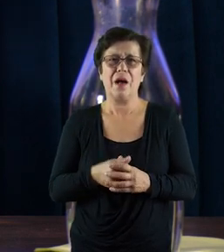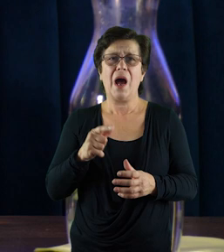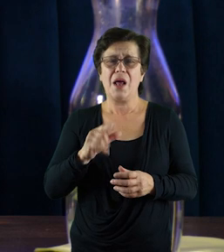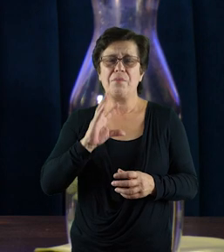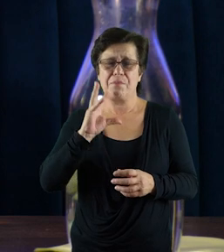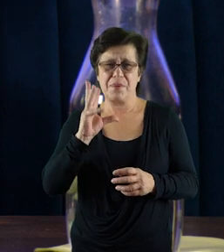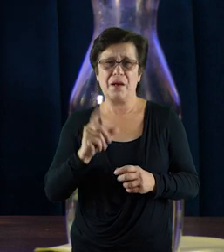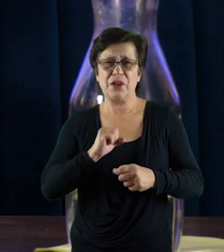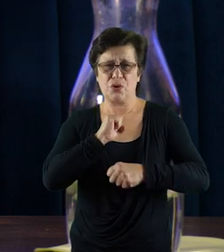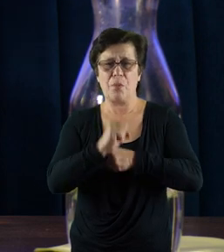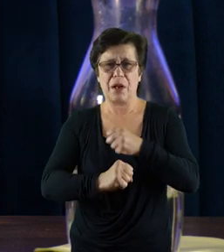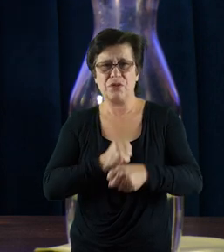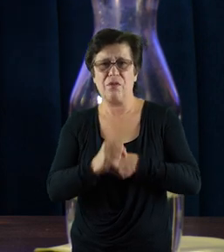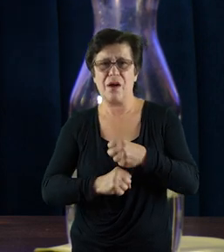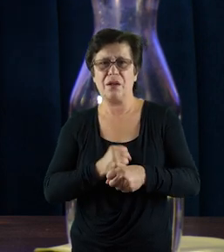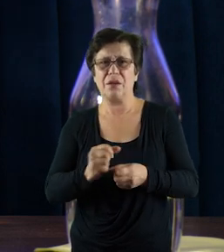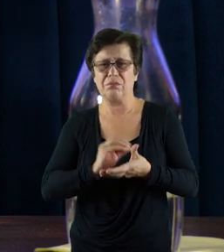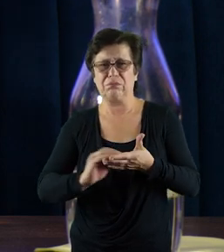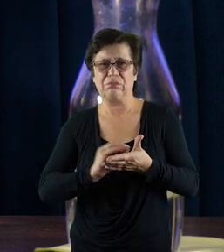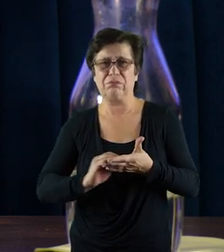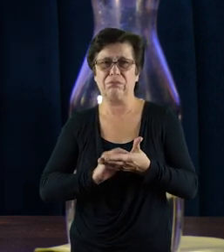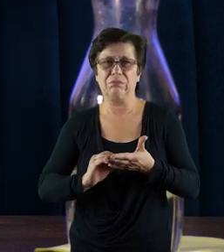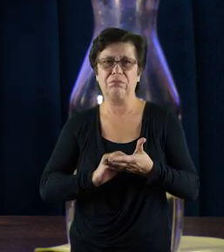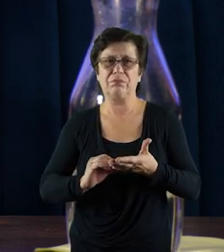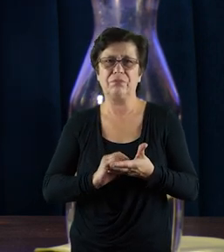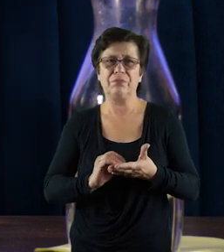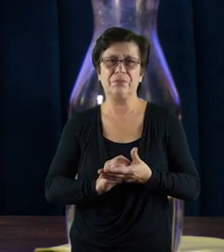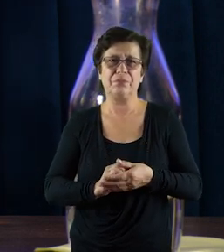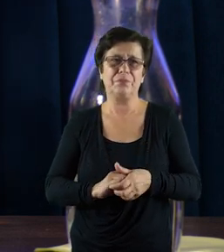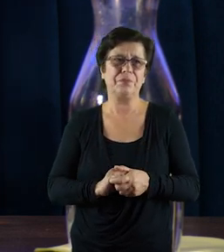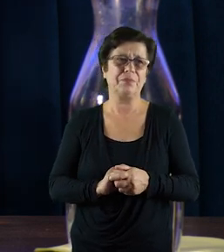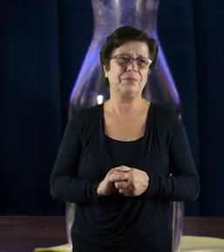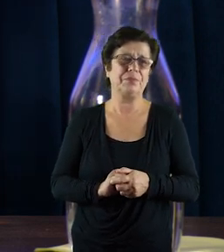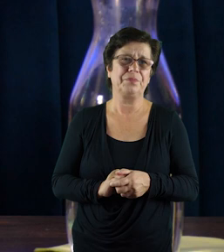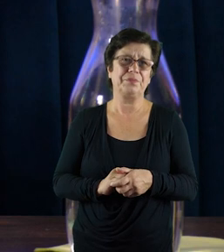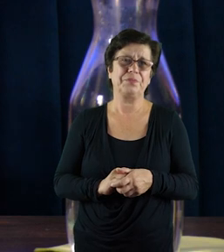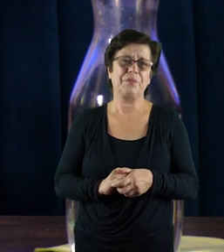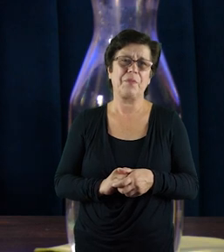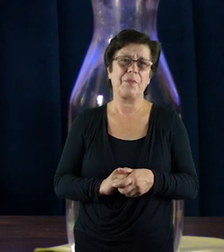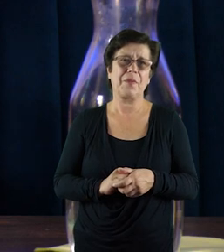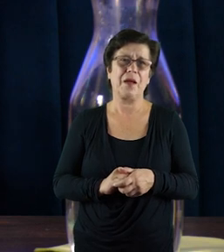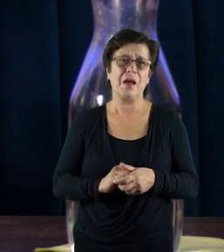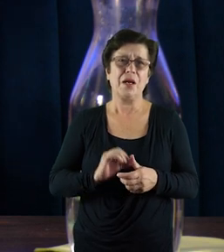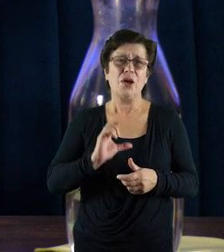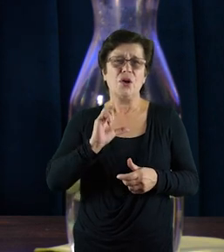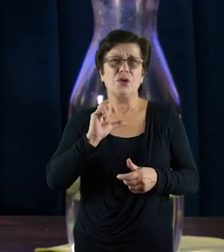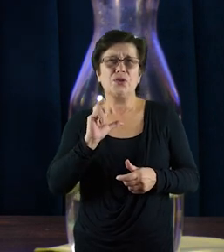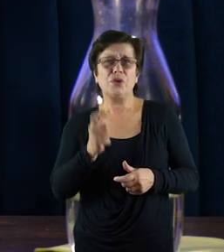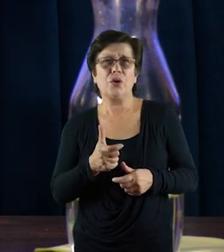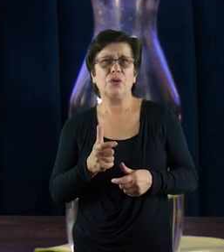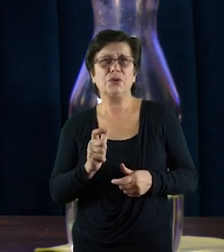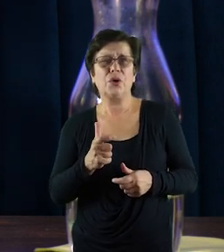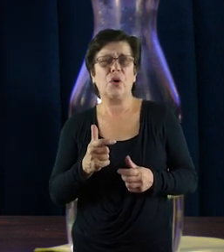świetnie dopracowane. A tutaj sytuacja liryczna, czyli coś, co jakby przeżywam wewnątrz siebie, coś, co mnie dotyka, jakby trochę